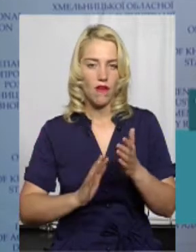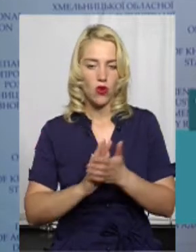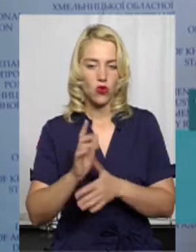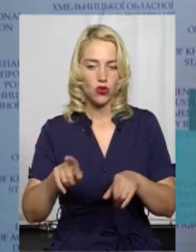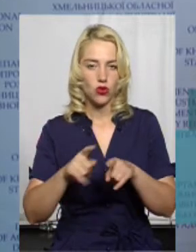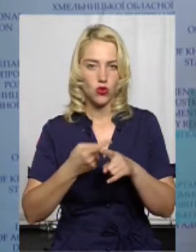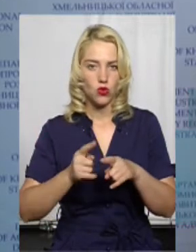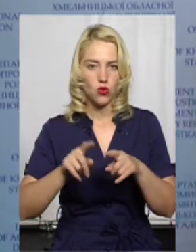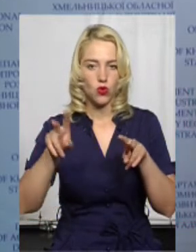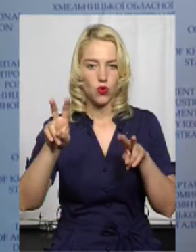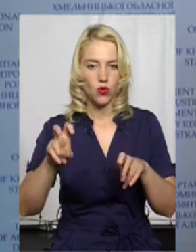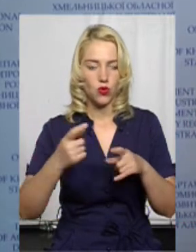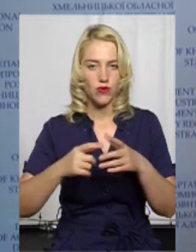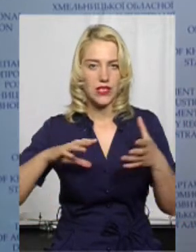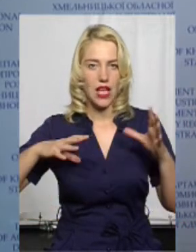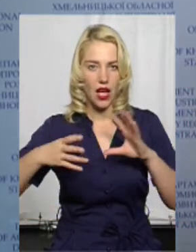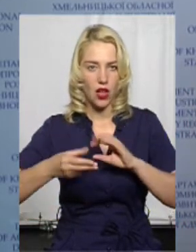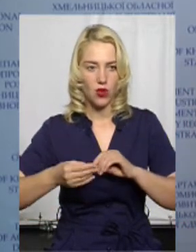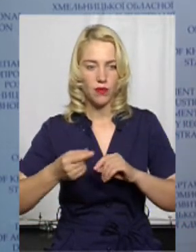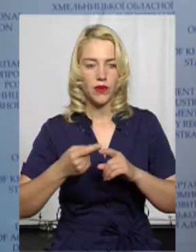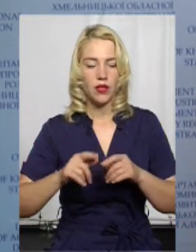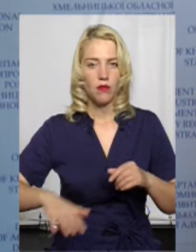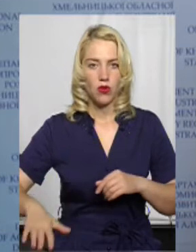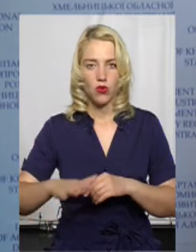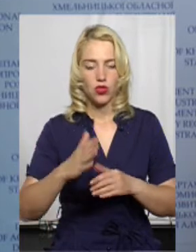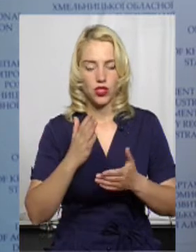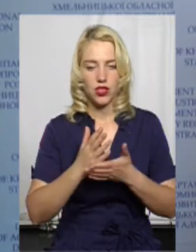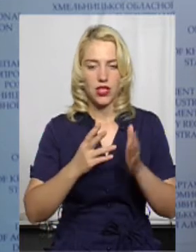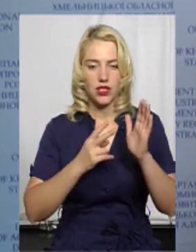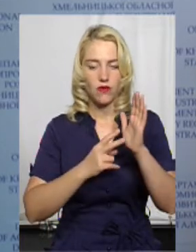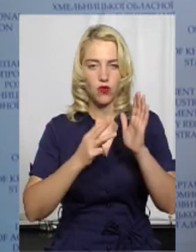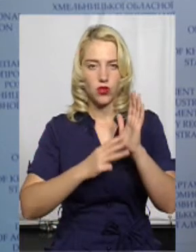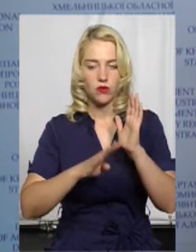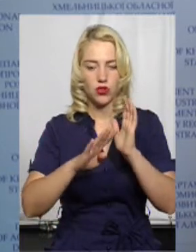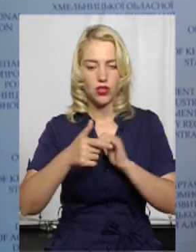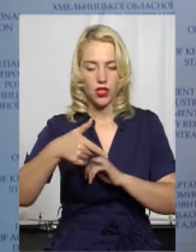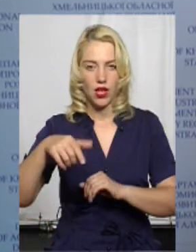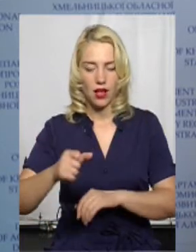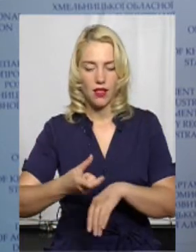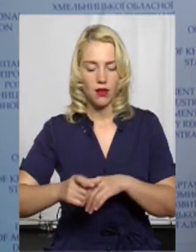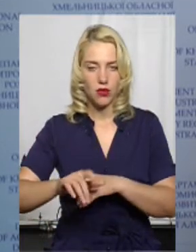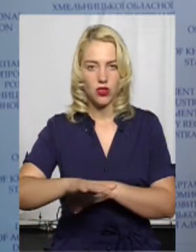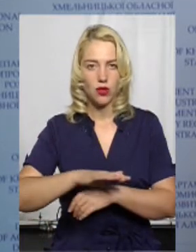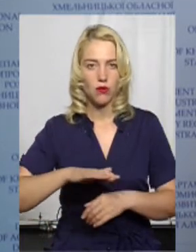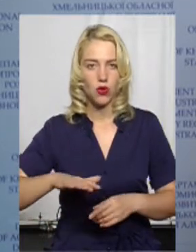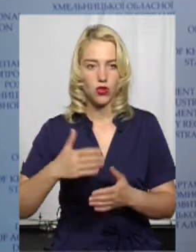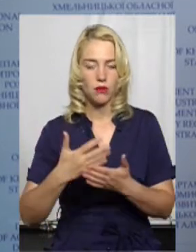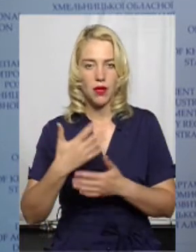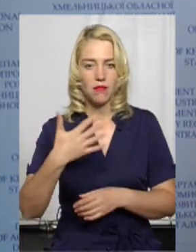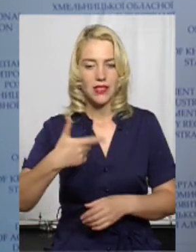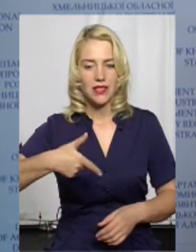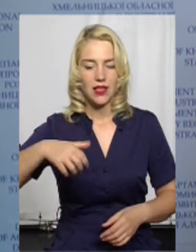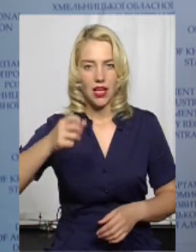культури. Загальна площа її становить 84 гектара. Найбільші площі – це близько 50